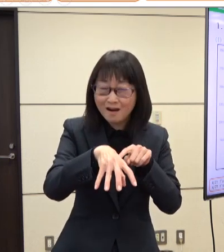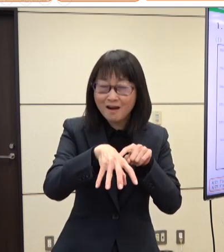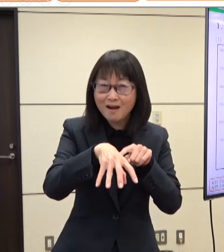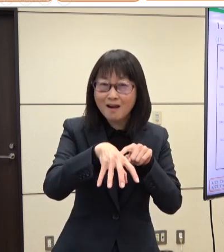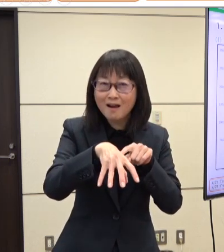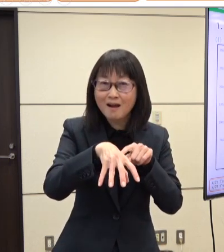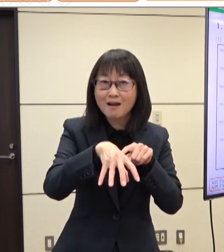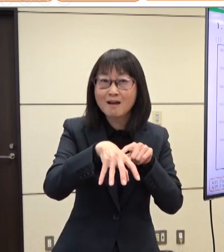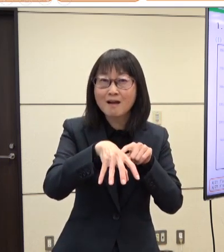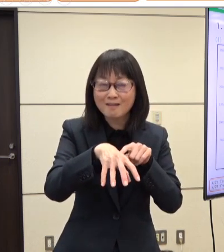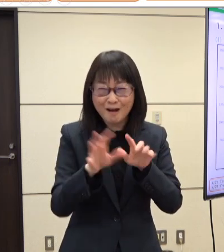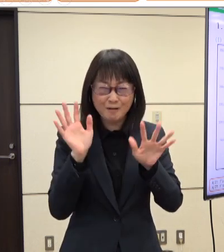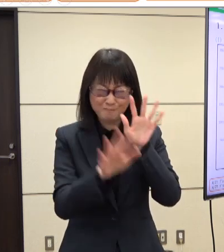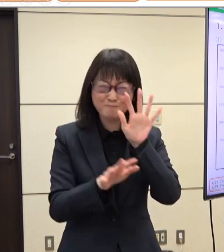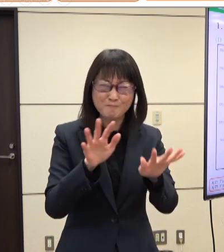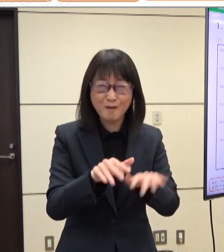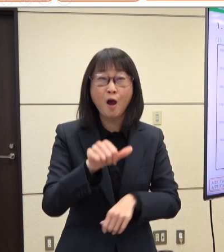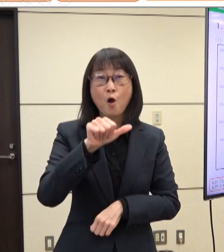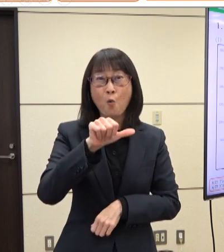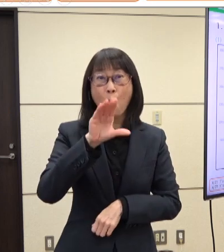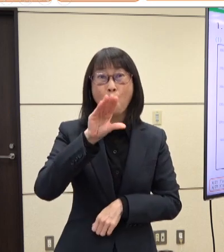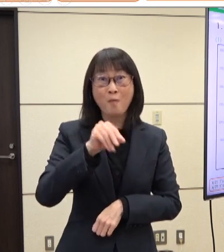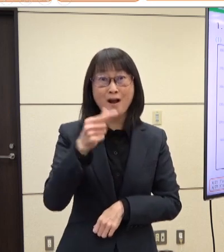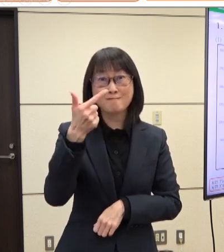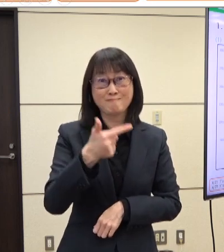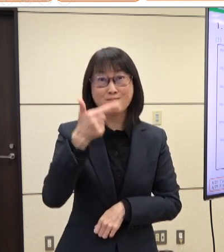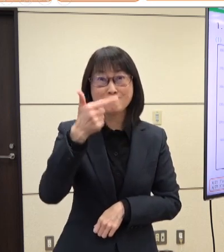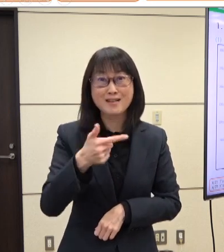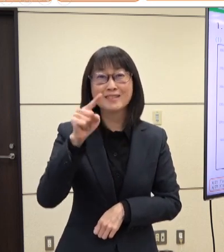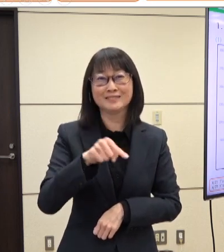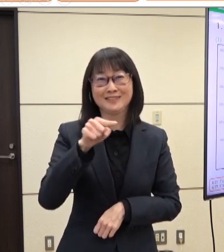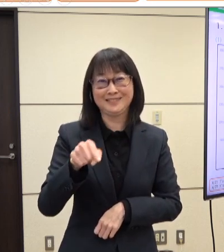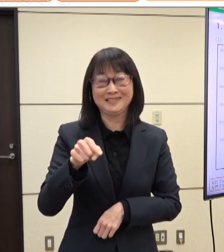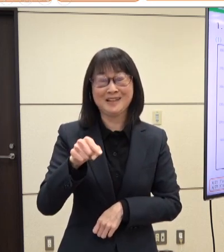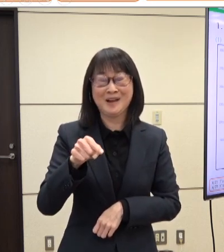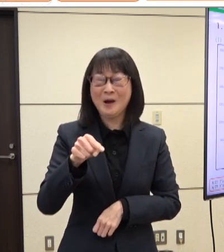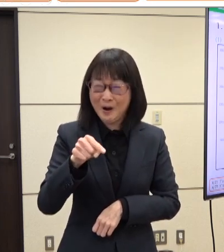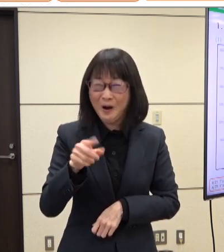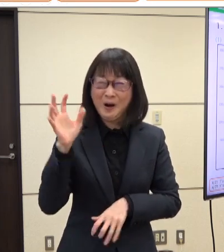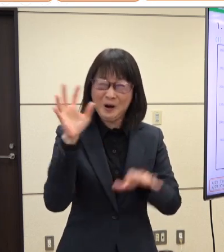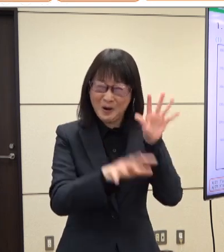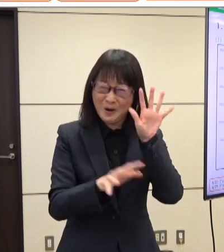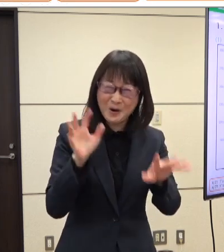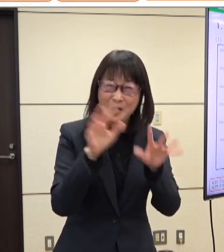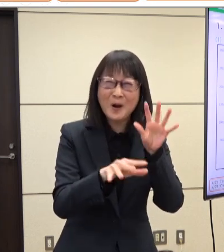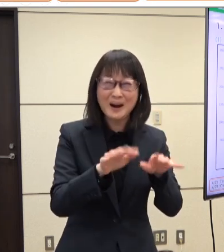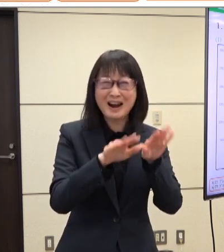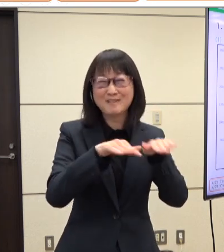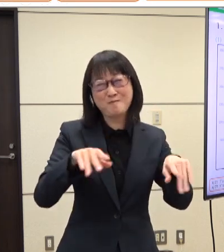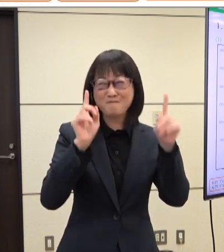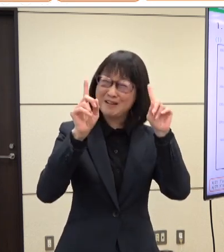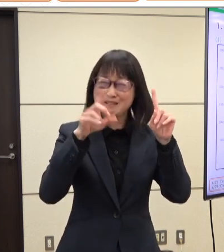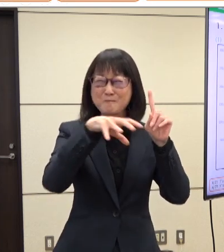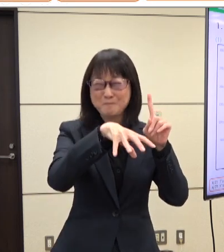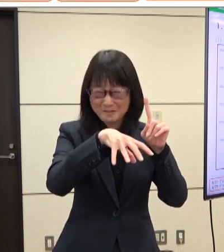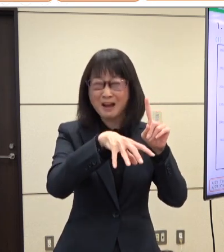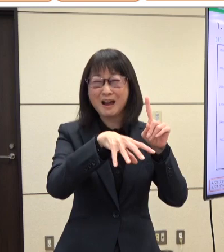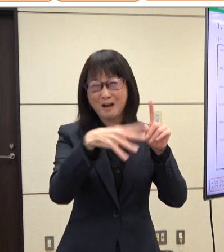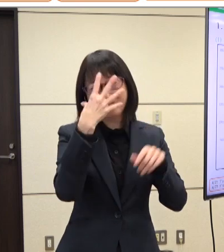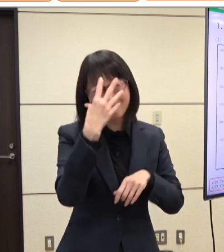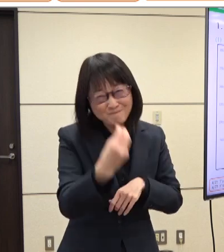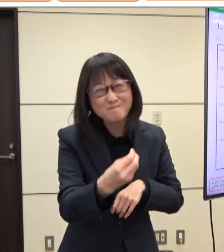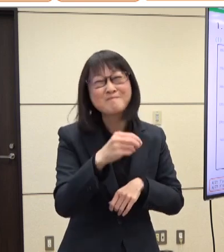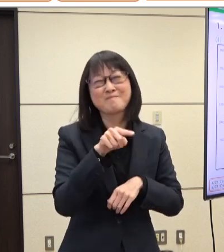ますが、5万6000人ということで、こちらもかなりの、人数に来ていただいているという状況であります